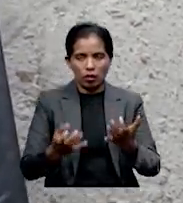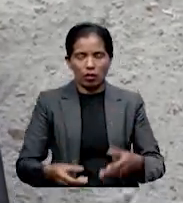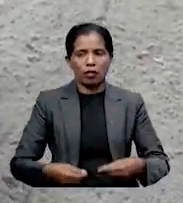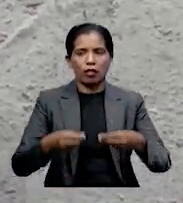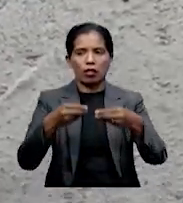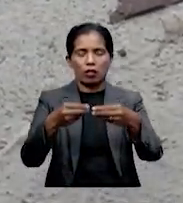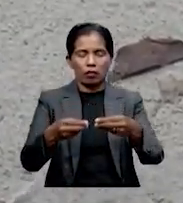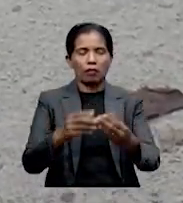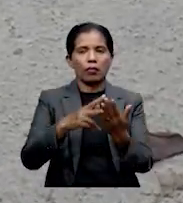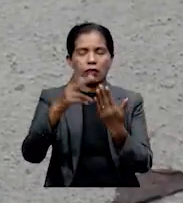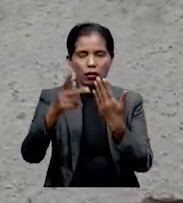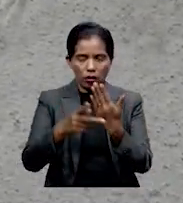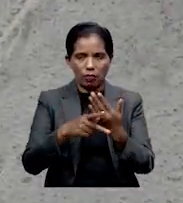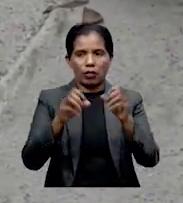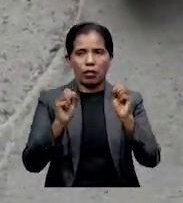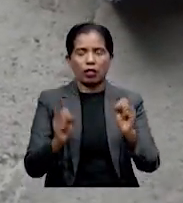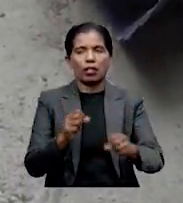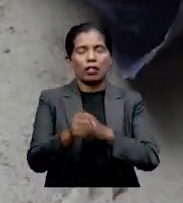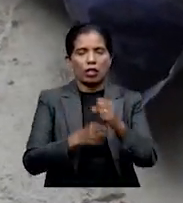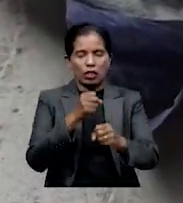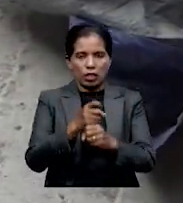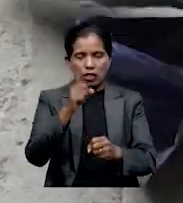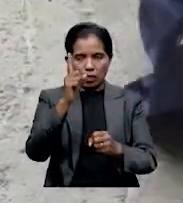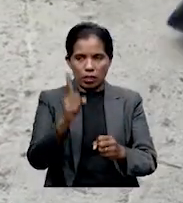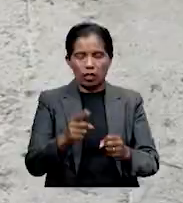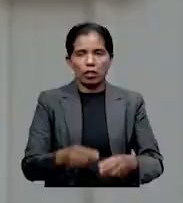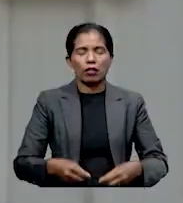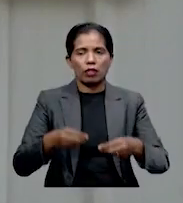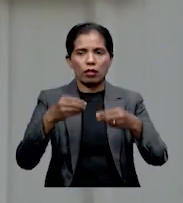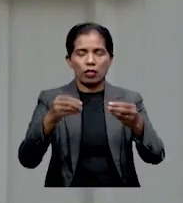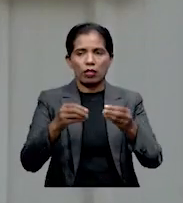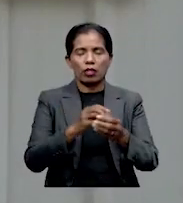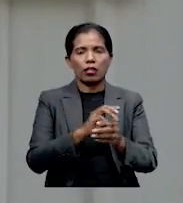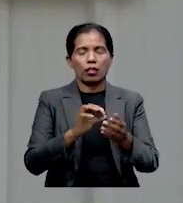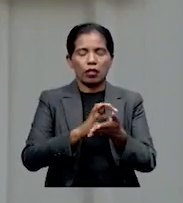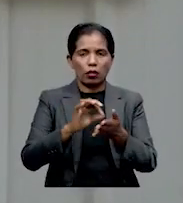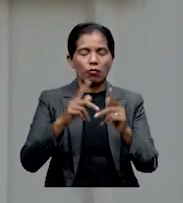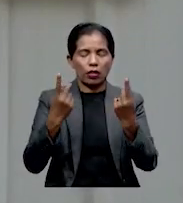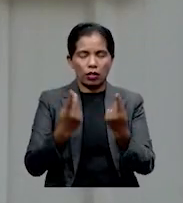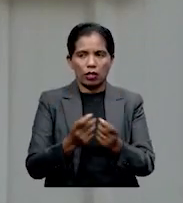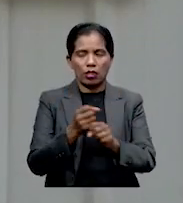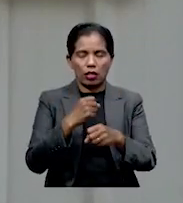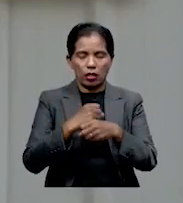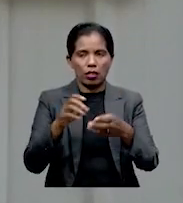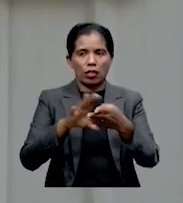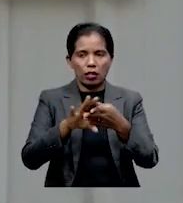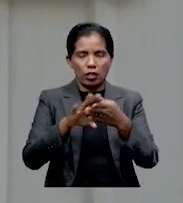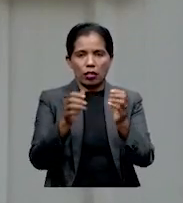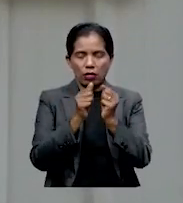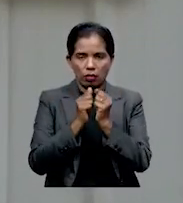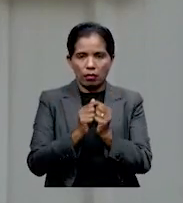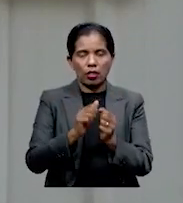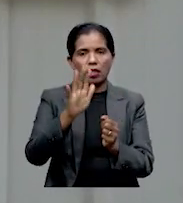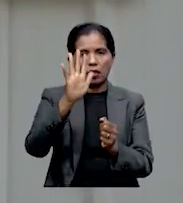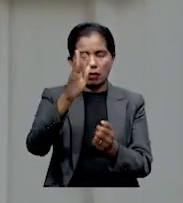programa refere, nune durante tinen idene, serve registra empresa local, ne be halau pedido ba serve hamutu rihun